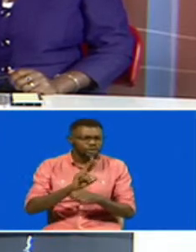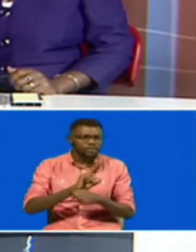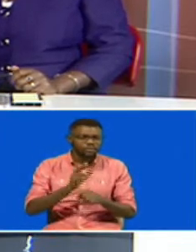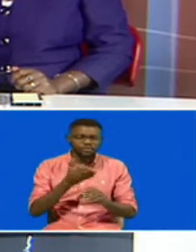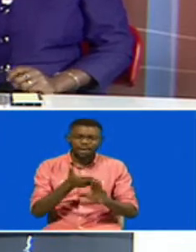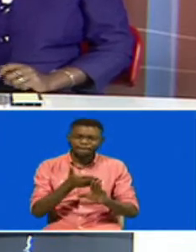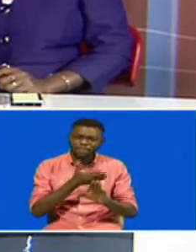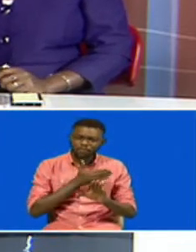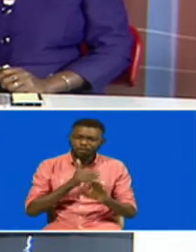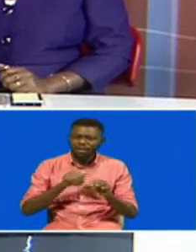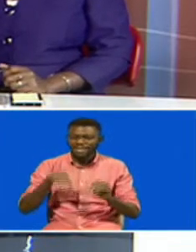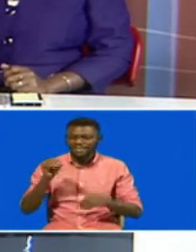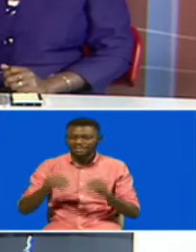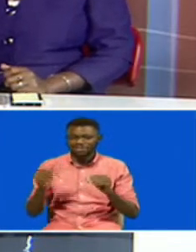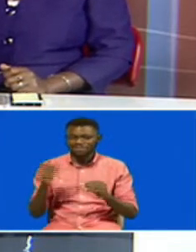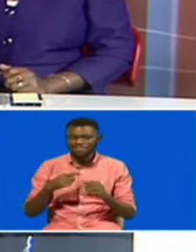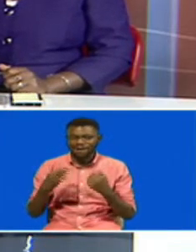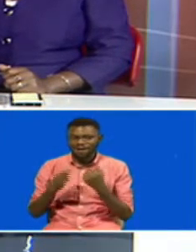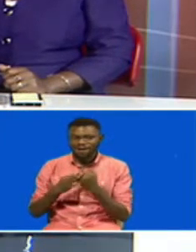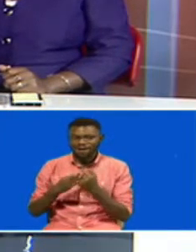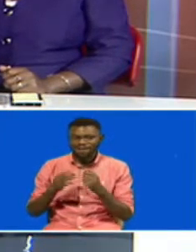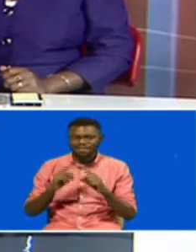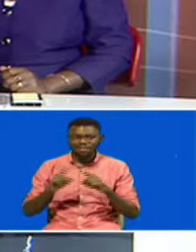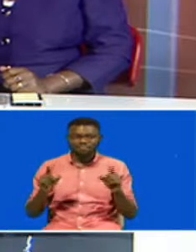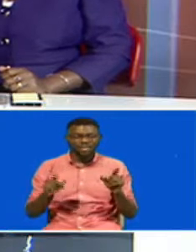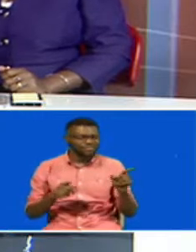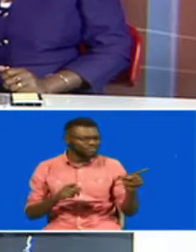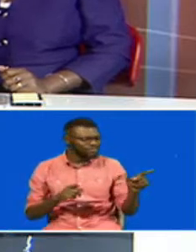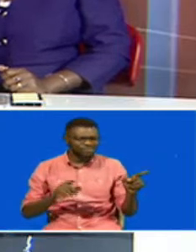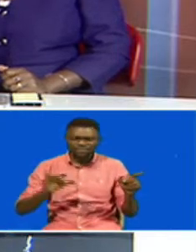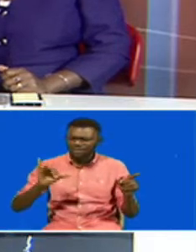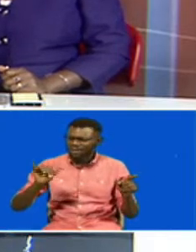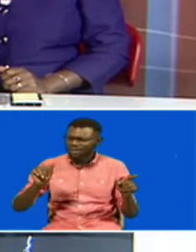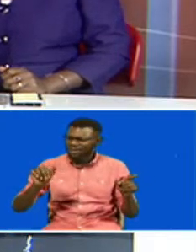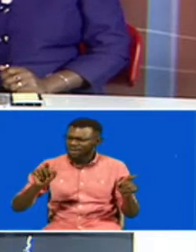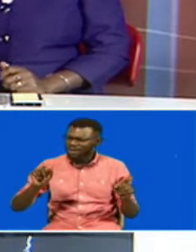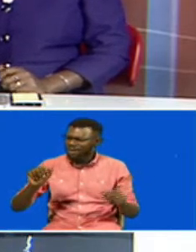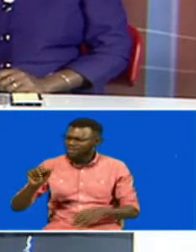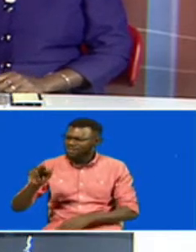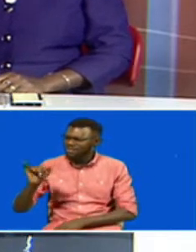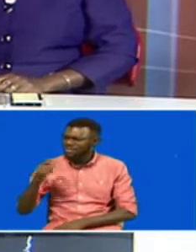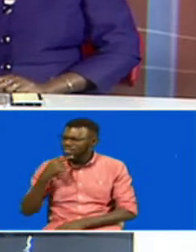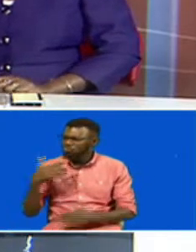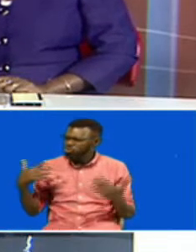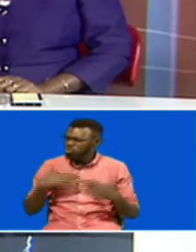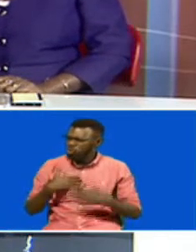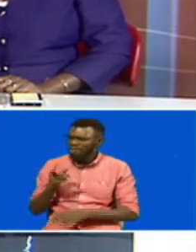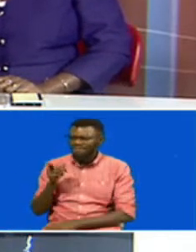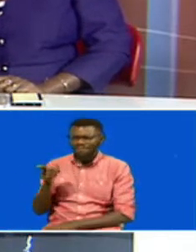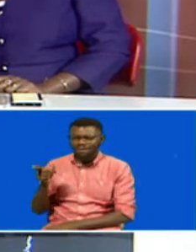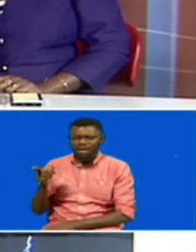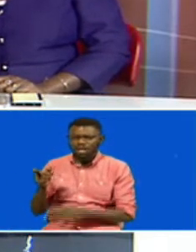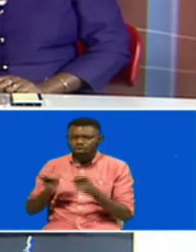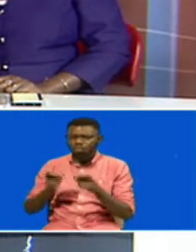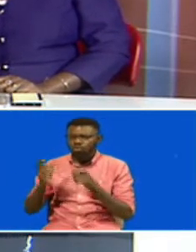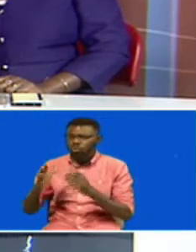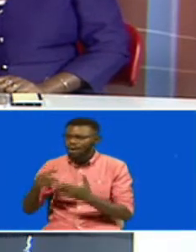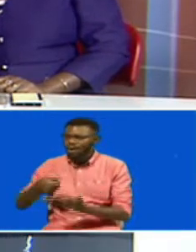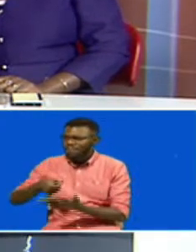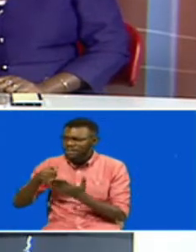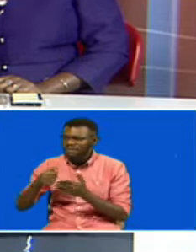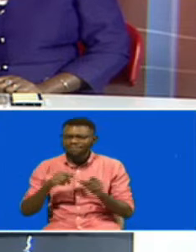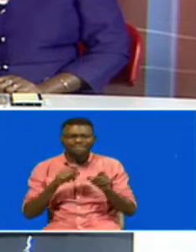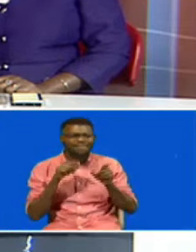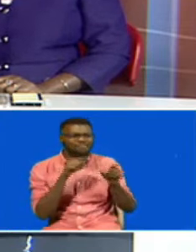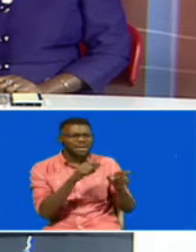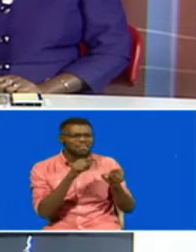wa Agosti mwaka jana, Yatani ameeleza kushangazwa na hatua ya Nyakango kutaja tu serikali aliyekuwa